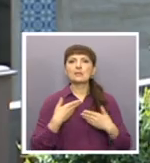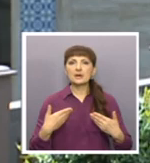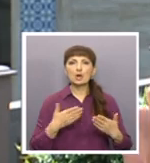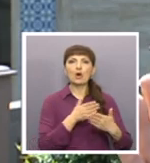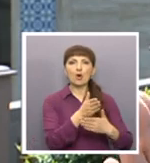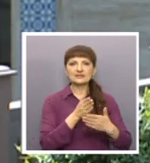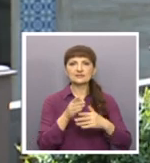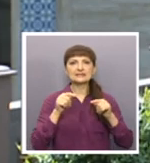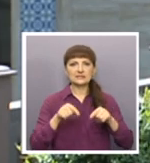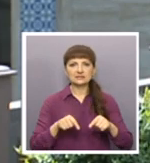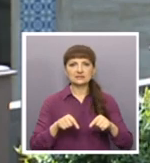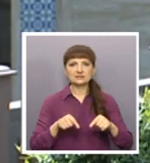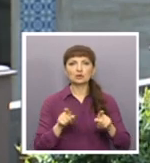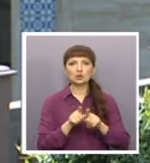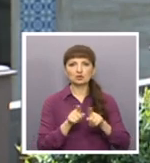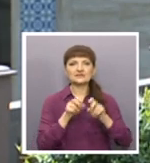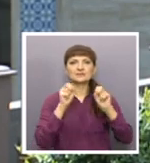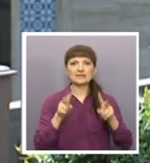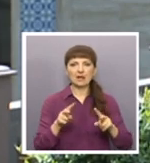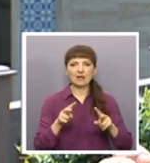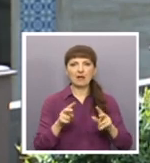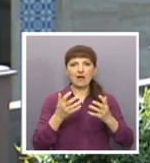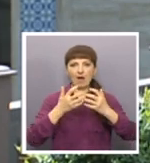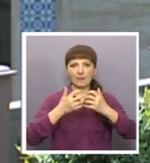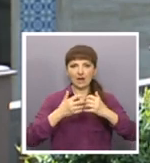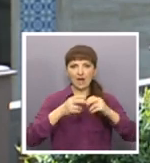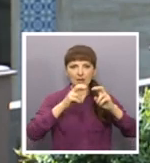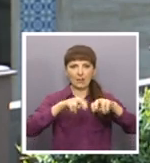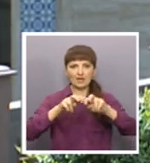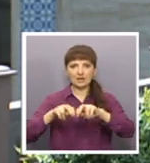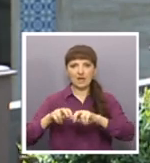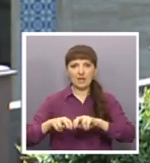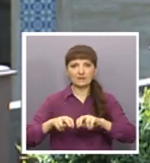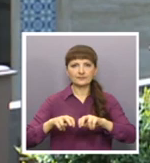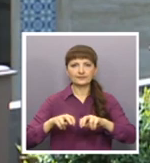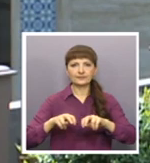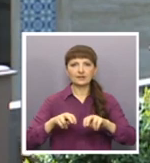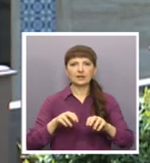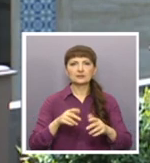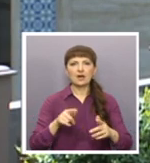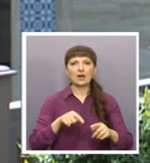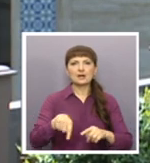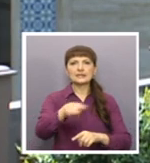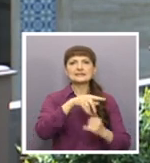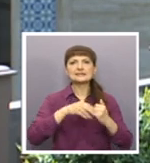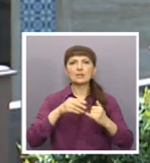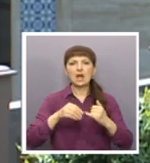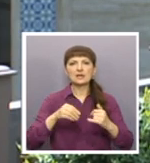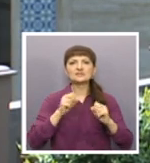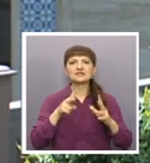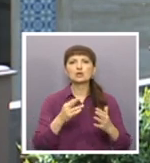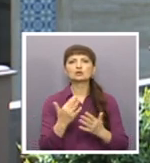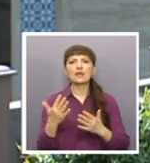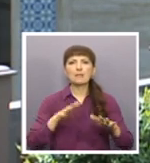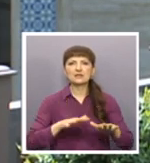ходим здесь тоже с аппаратом GPS, тоже координаты отстреливаем. Потом на